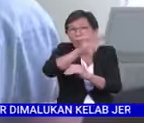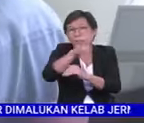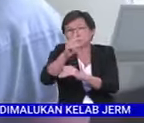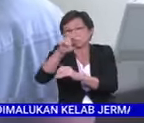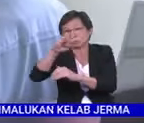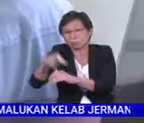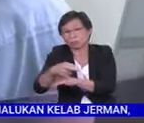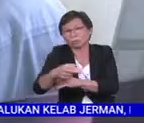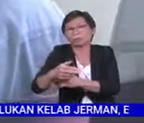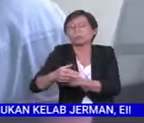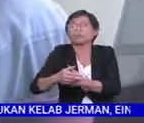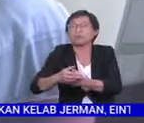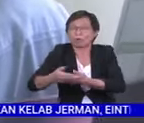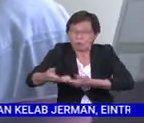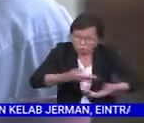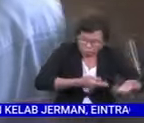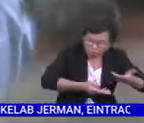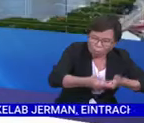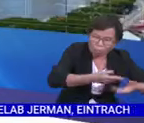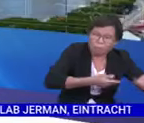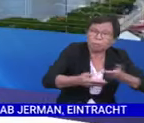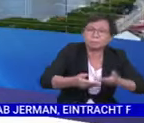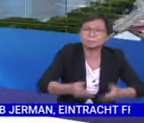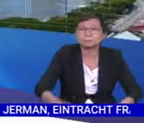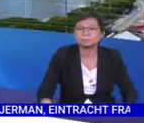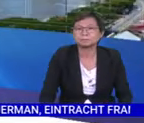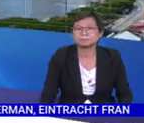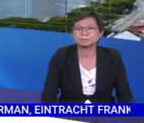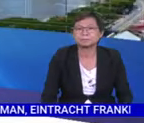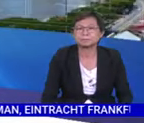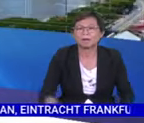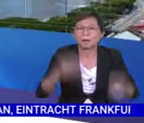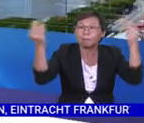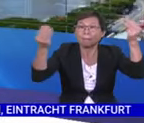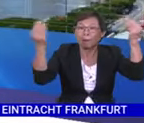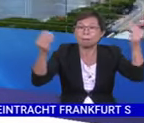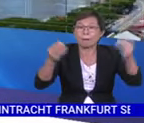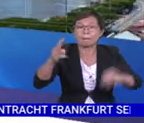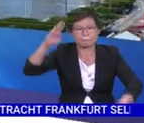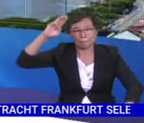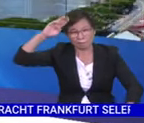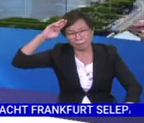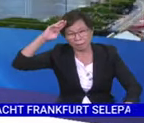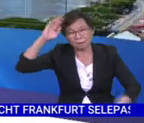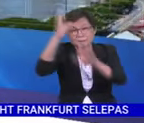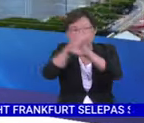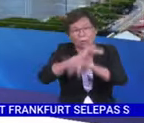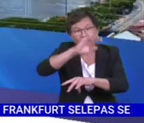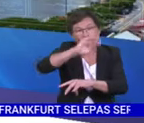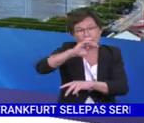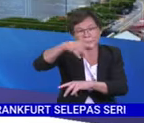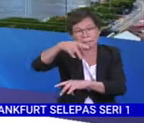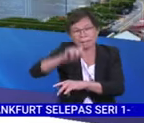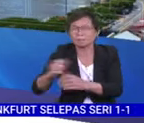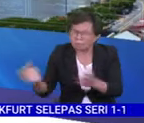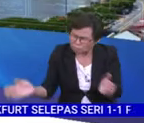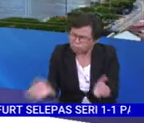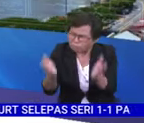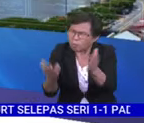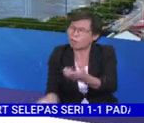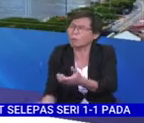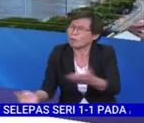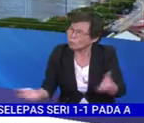41000 transaksi ini majelis pengakap Serawak MTS menggalakkan penyertaan